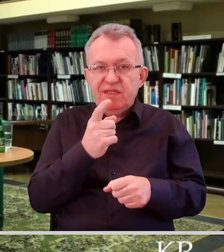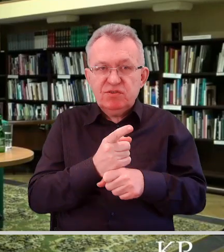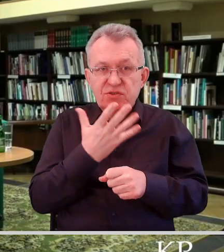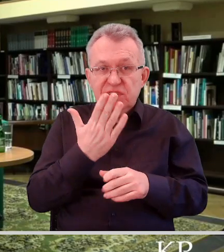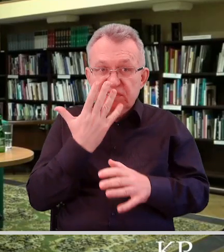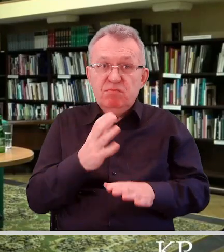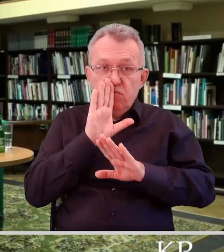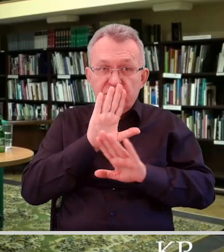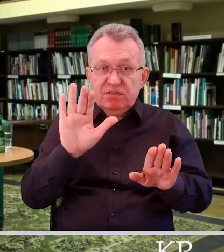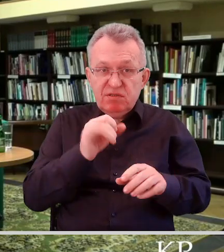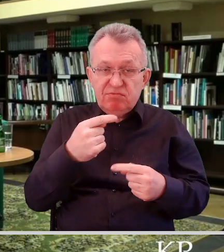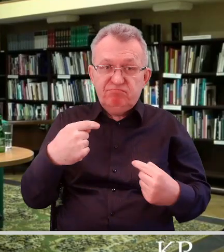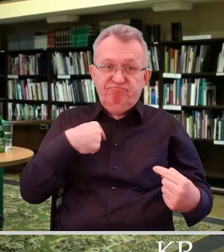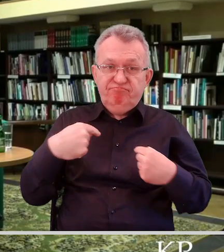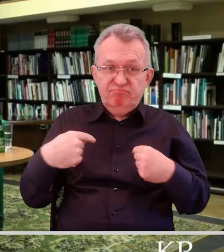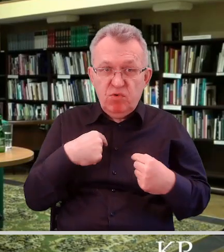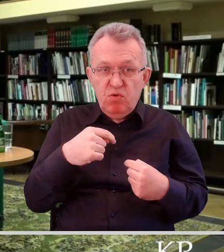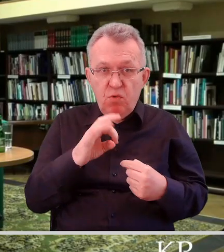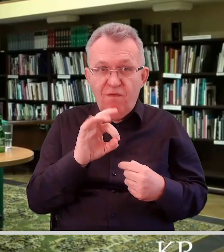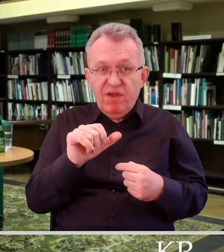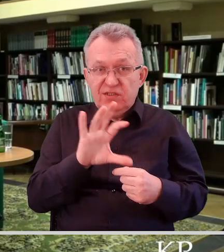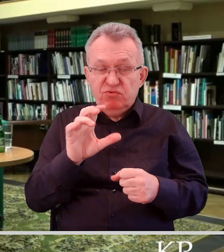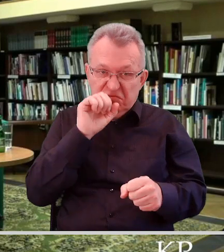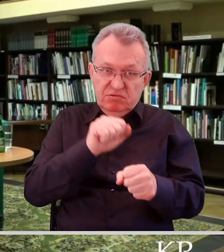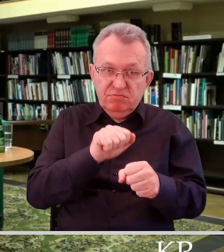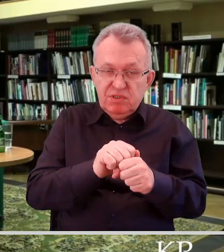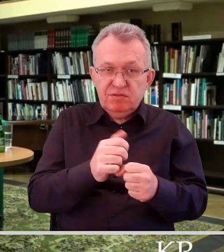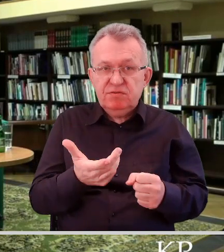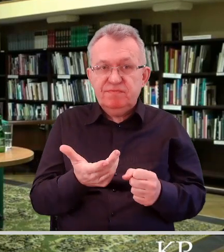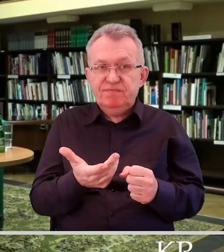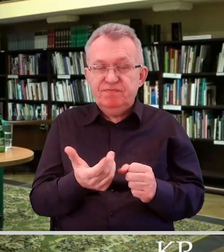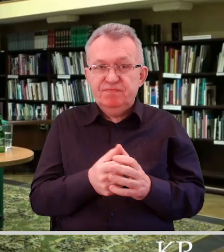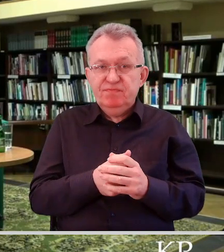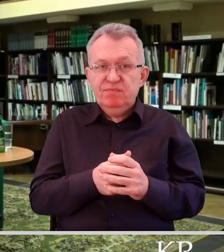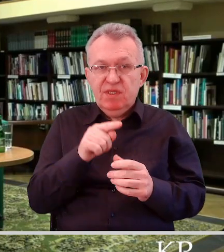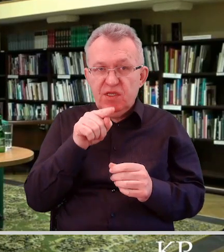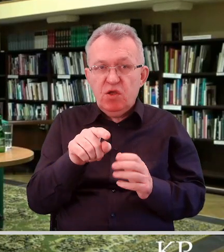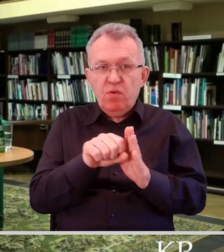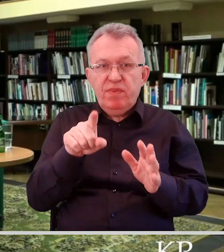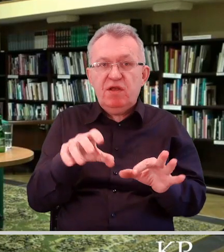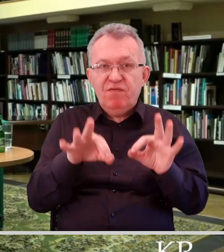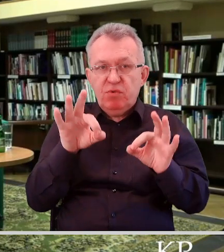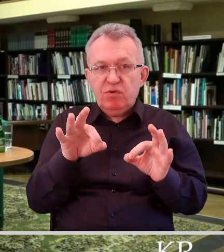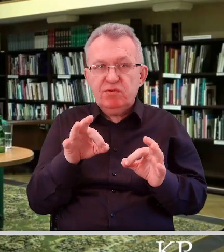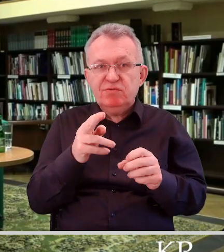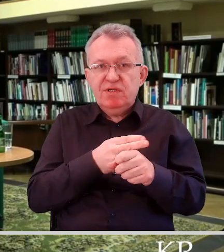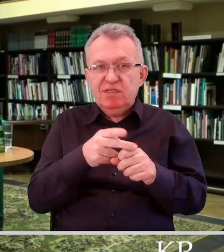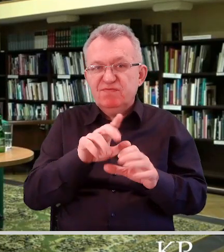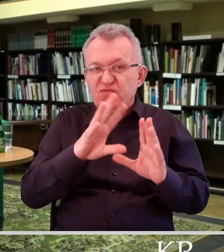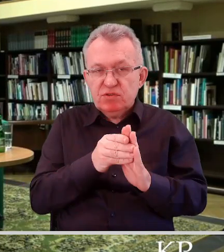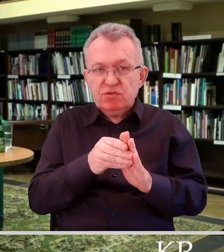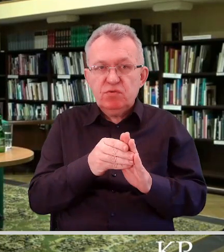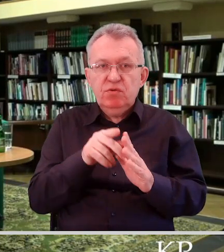ją pokazać jako ofiarę, czy pokazać ją jako mścicielkę. I od tego wyboru zależy właściwie wszystko, od